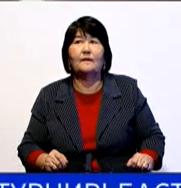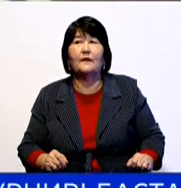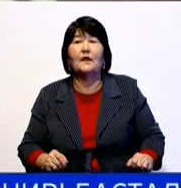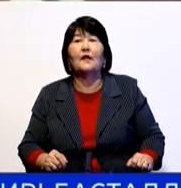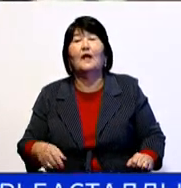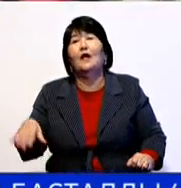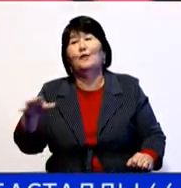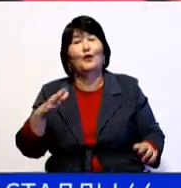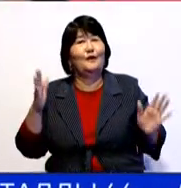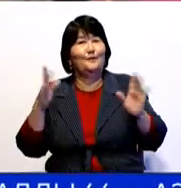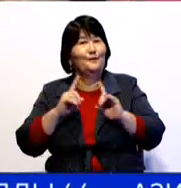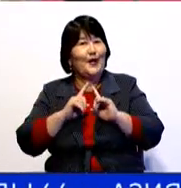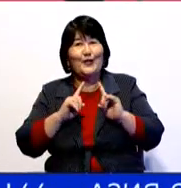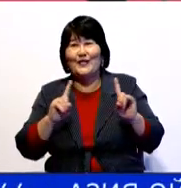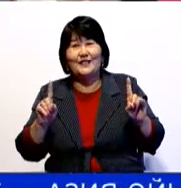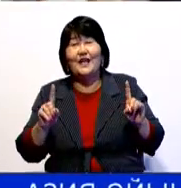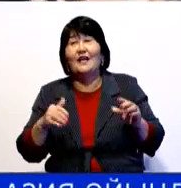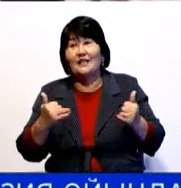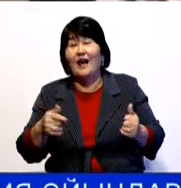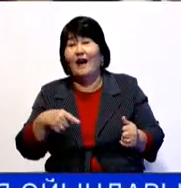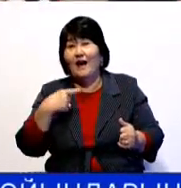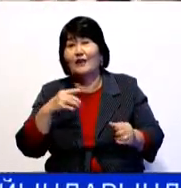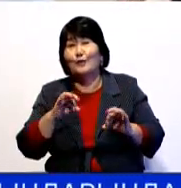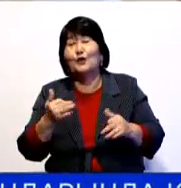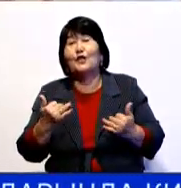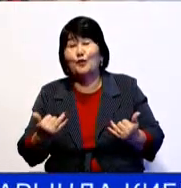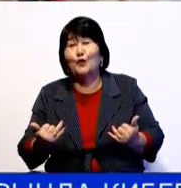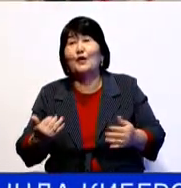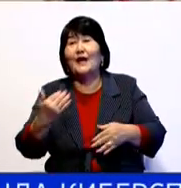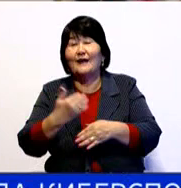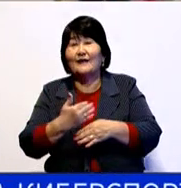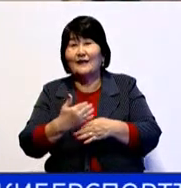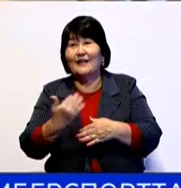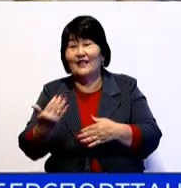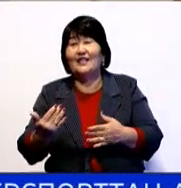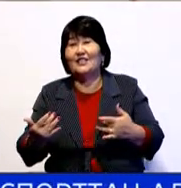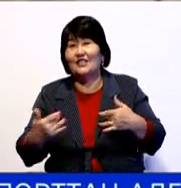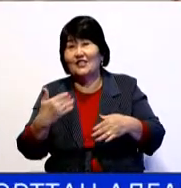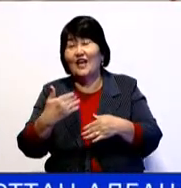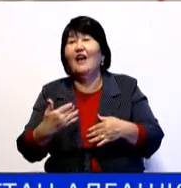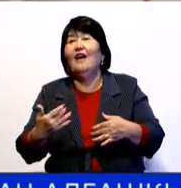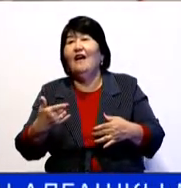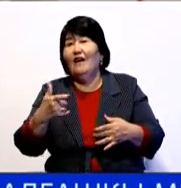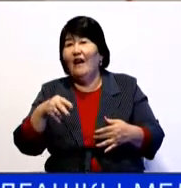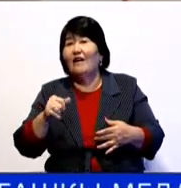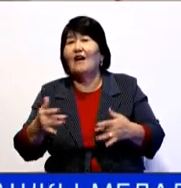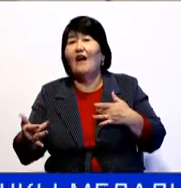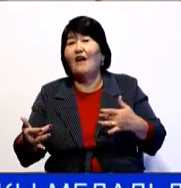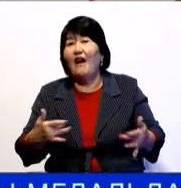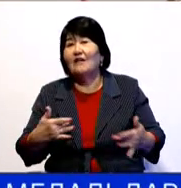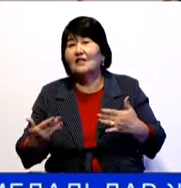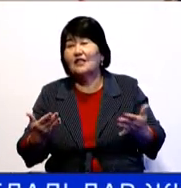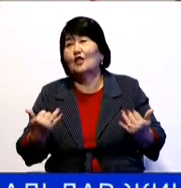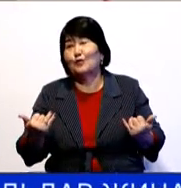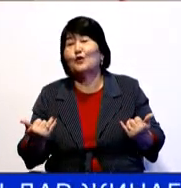Атмосфера өте ерекше. Енді жаңа айтып өткендей, бүгінгі кеште тікелей гала концертте бүгінгі